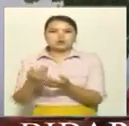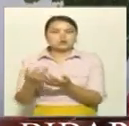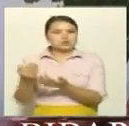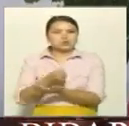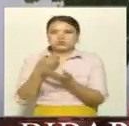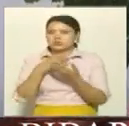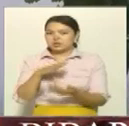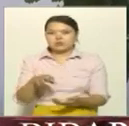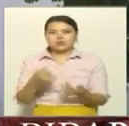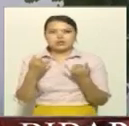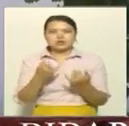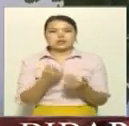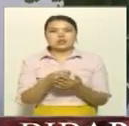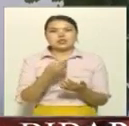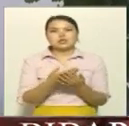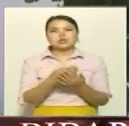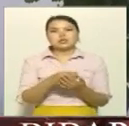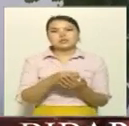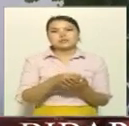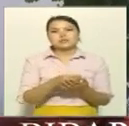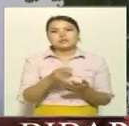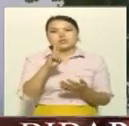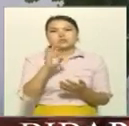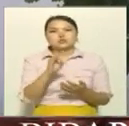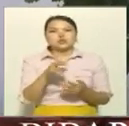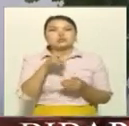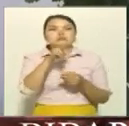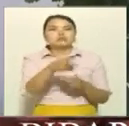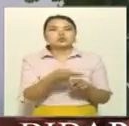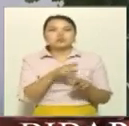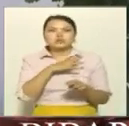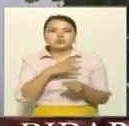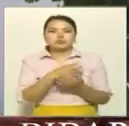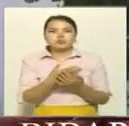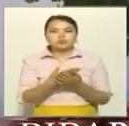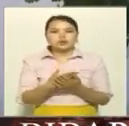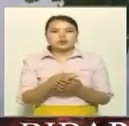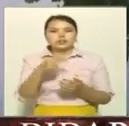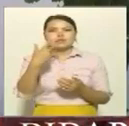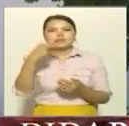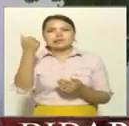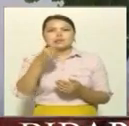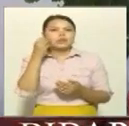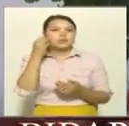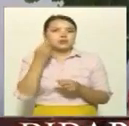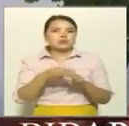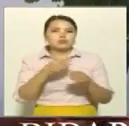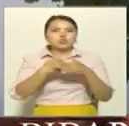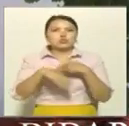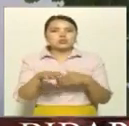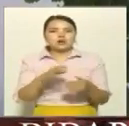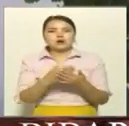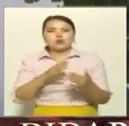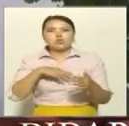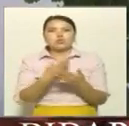Я обратилась в Центр обслуживания населения. На 30-й неделе беременности открыла больничный лист на работе. Ушла в декретный отпуск. За